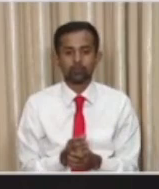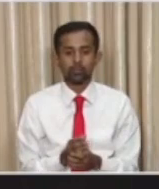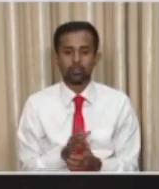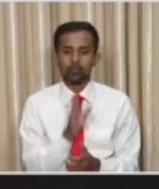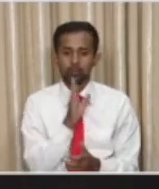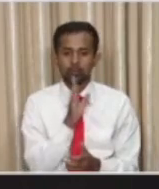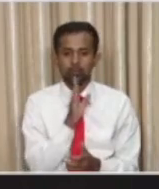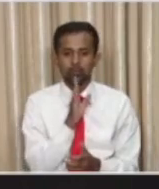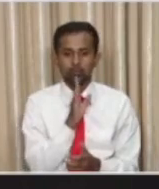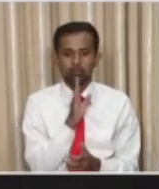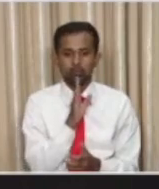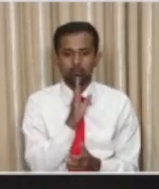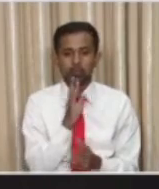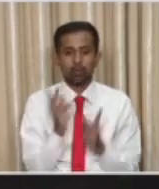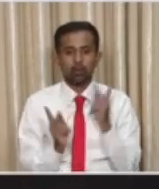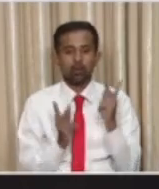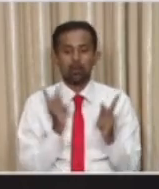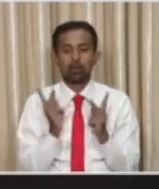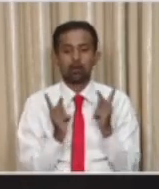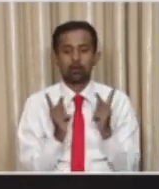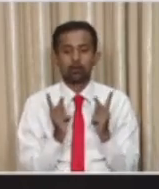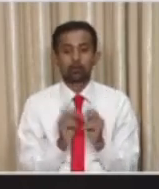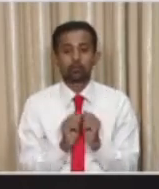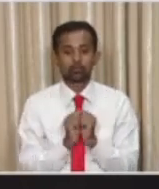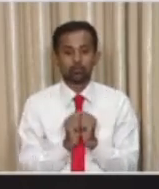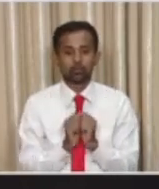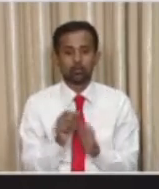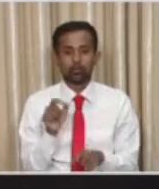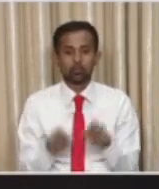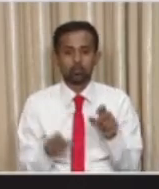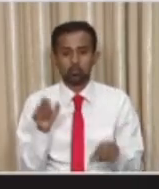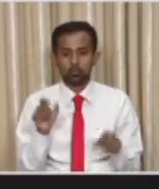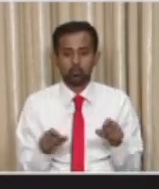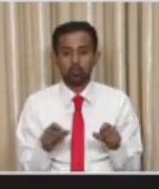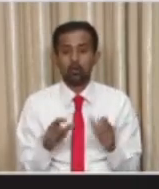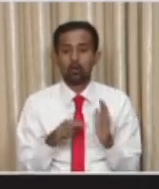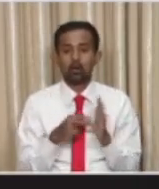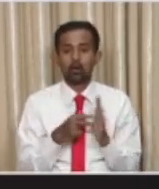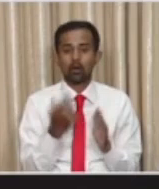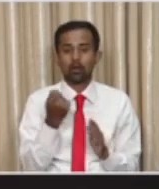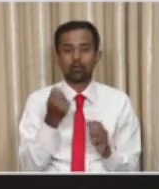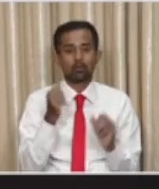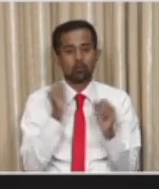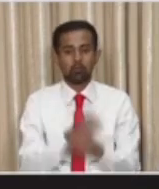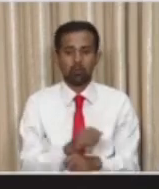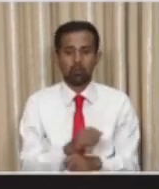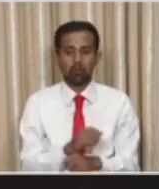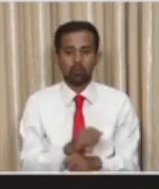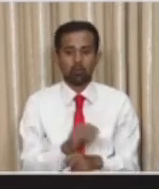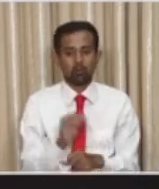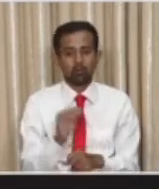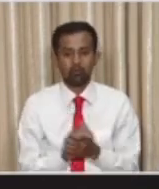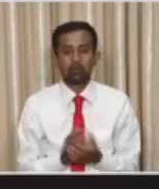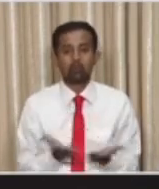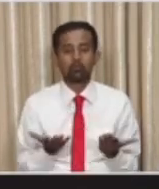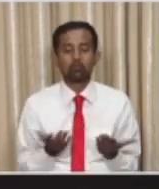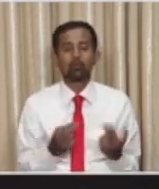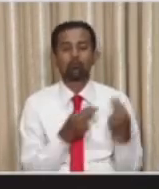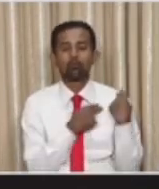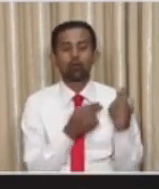අහිංසක සංචාරක ශේෂ්ත්‍රයේ නියැලෙන පුද්ගලයන්ගේ ආර්ථිකය කඩාගෙන වැටුණොත් ඒකේ බර දරන්නේ